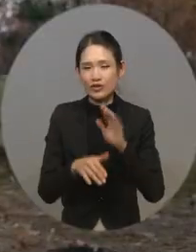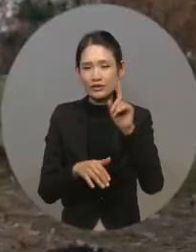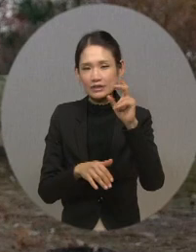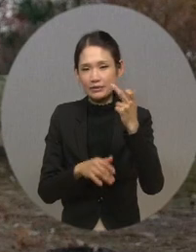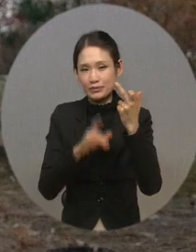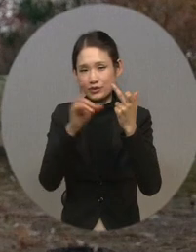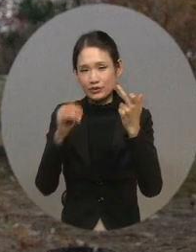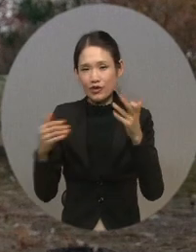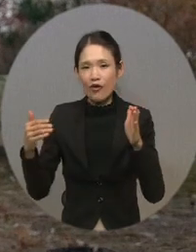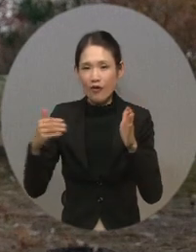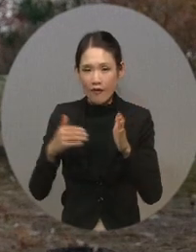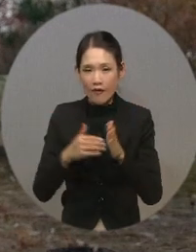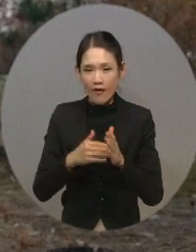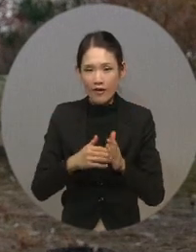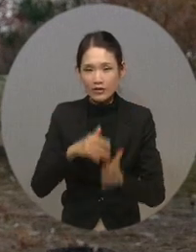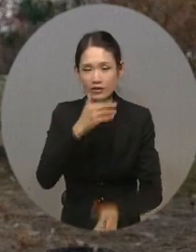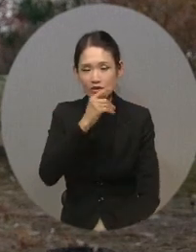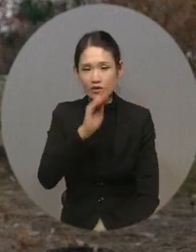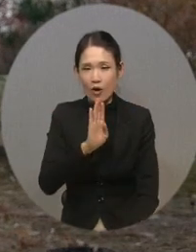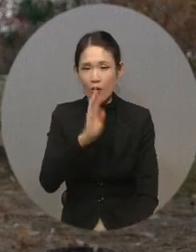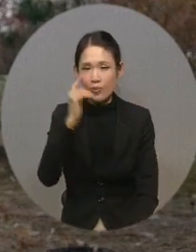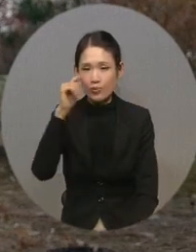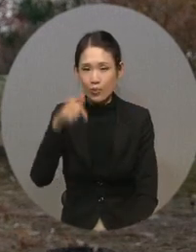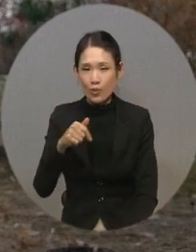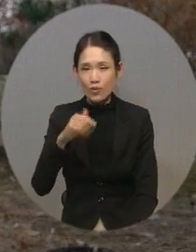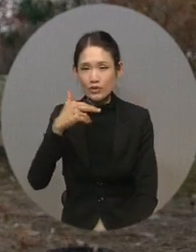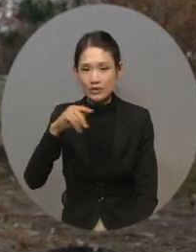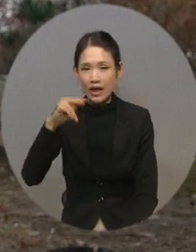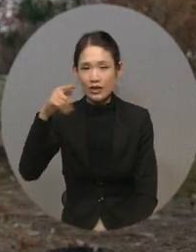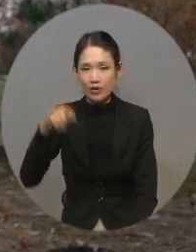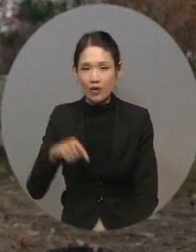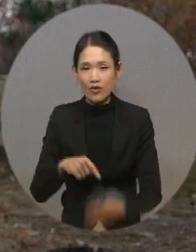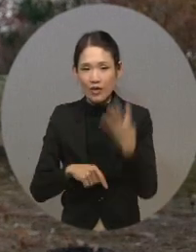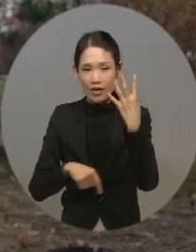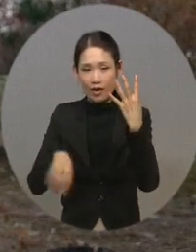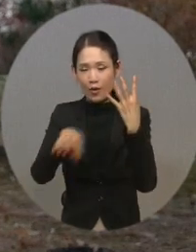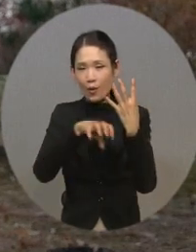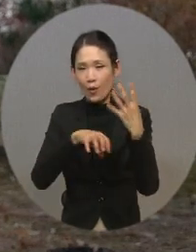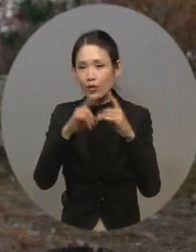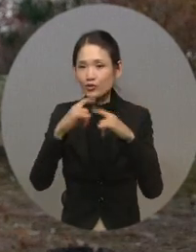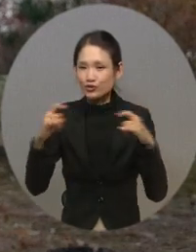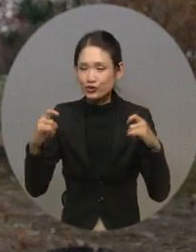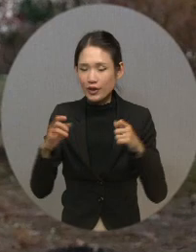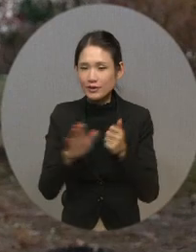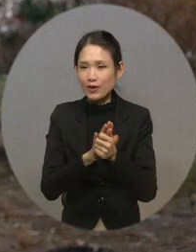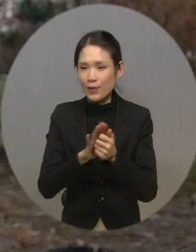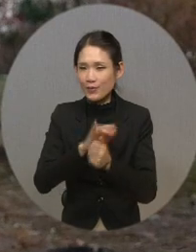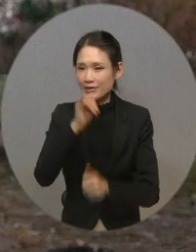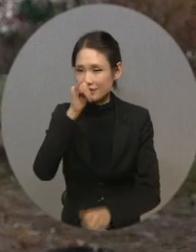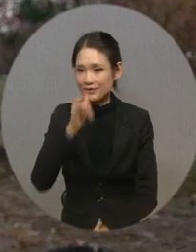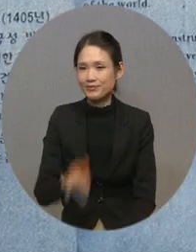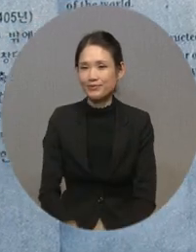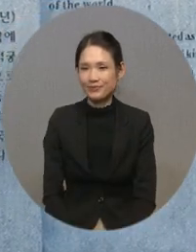경복궁, 창덕궁, 창경궁, 덕수궁 이 네 곳의 궁에서 이 서비스를 만나볼 수 있습니다.